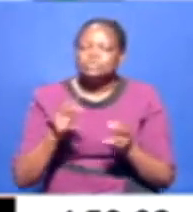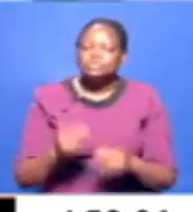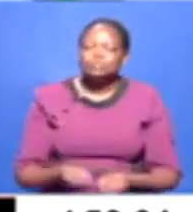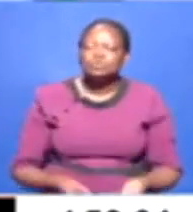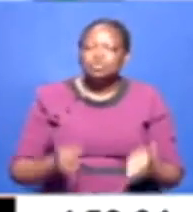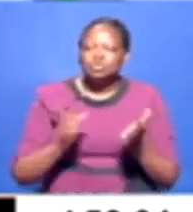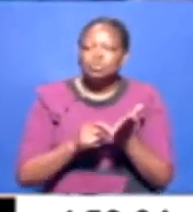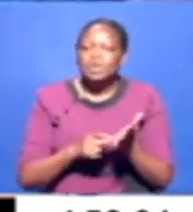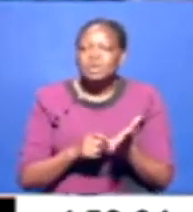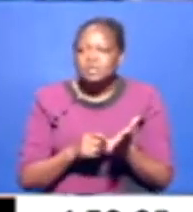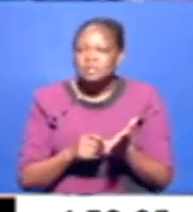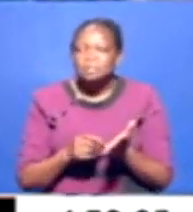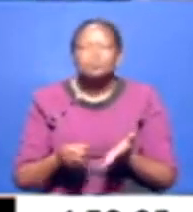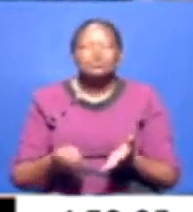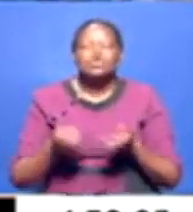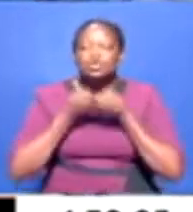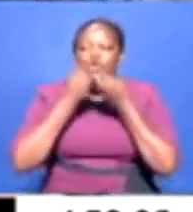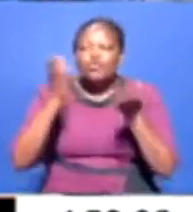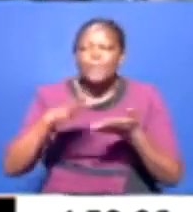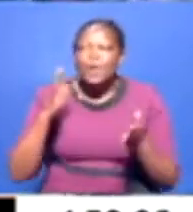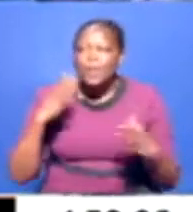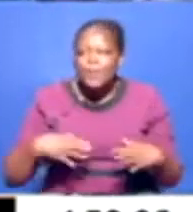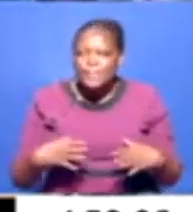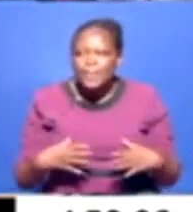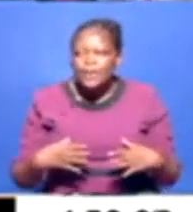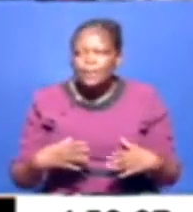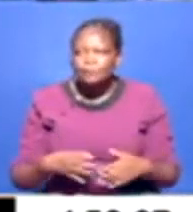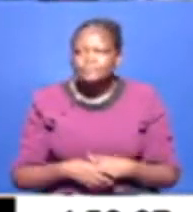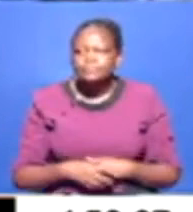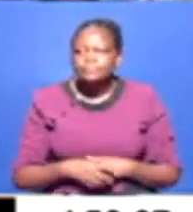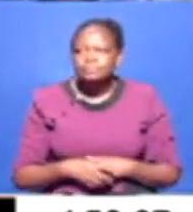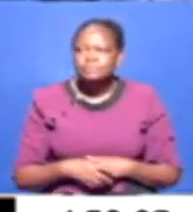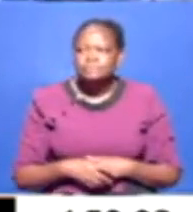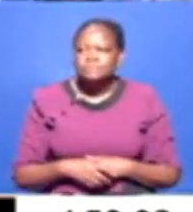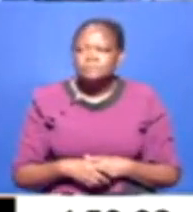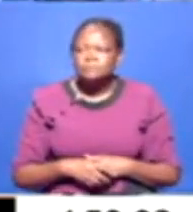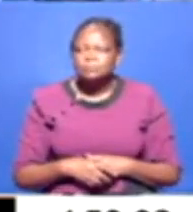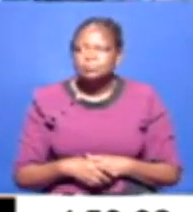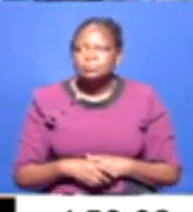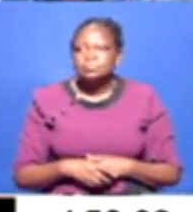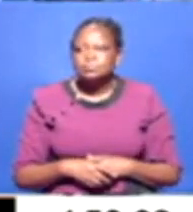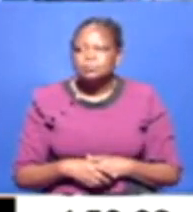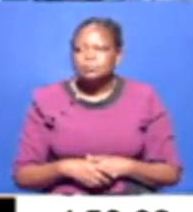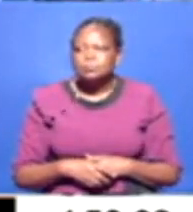taarifa watu wengi zaidi. Regina Manyara reporting for Lunchtime News.